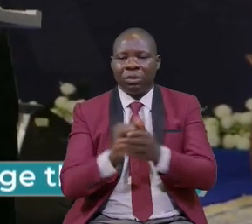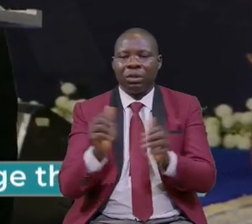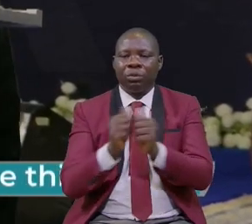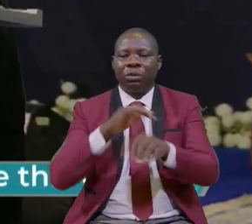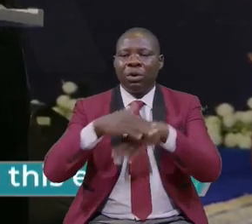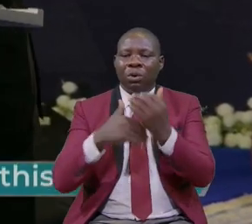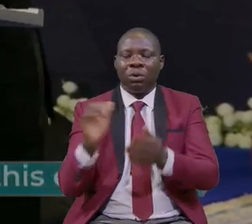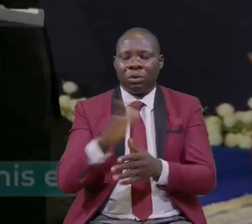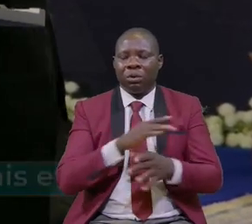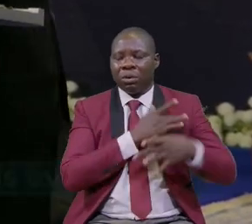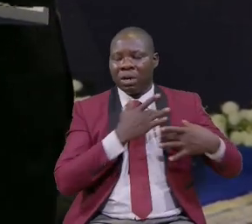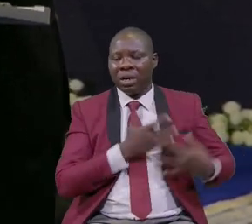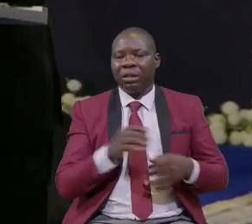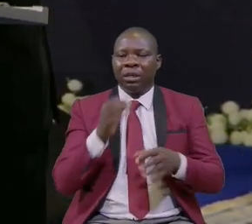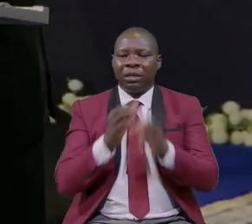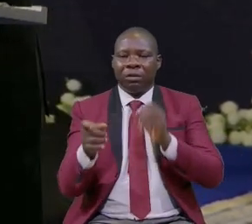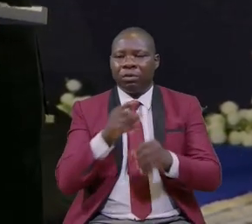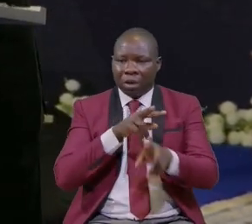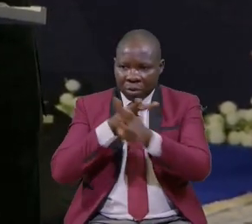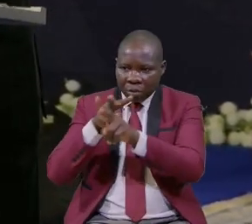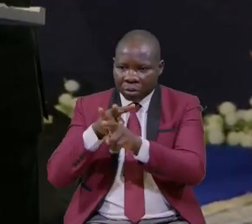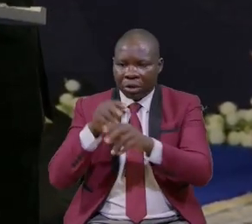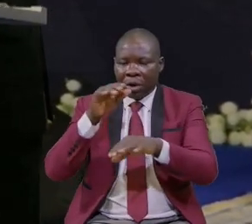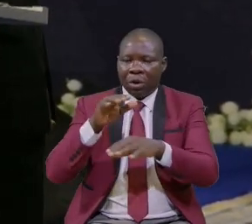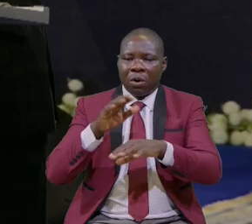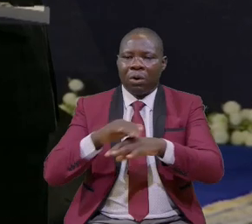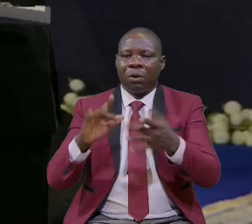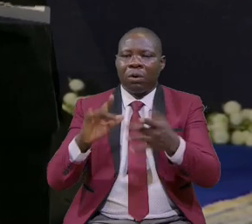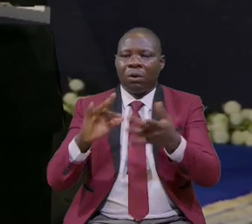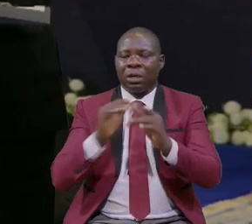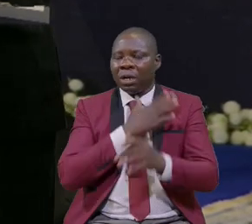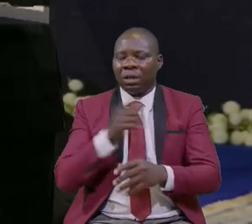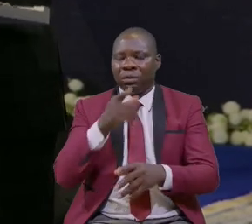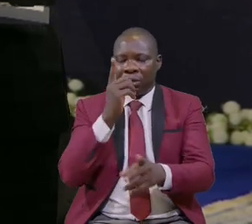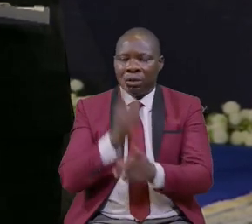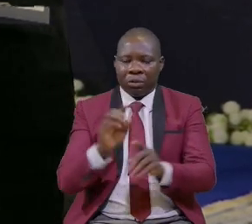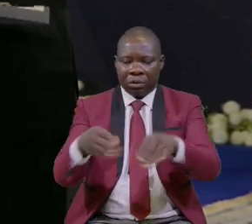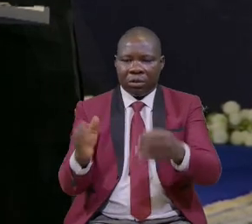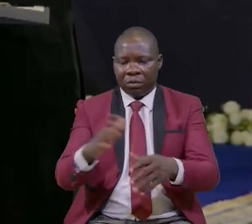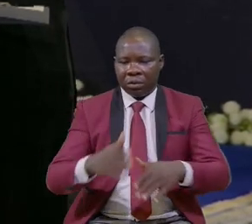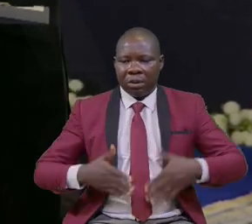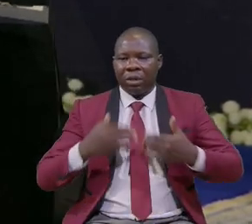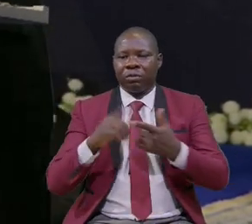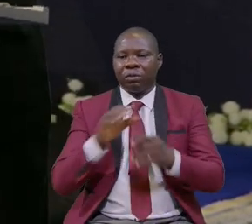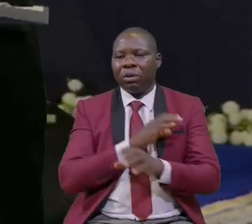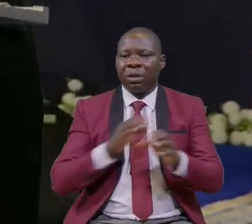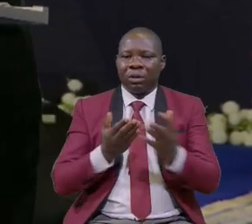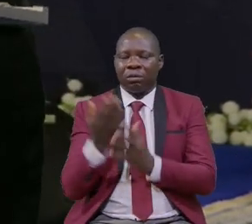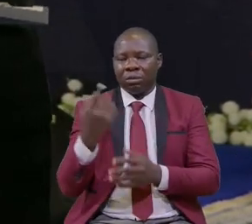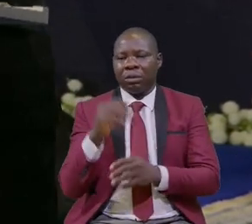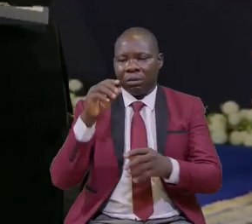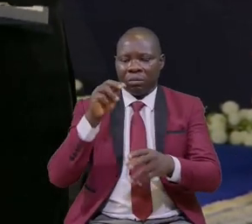Vous qui êtes en ligne, qui nous suivez, et vous venez aussi de donner votre vie à Christ, suite au message de l'homme de Dieu ce